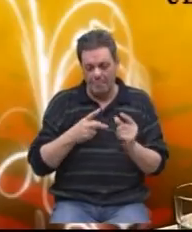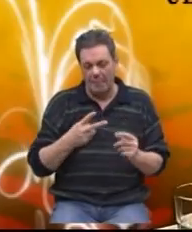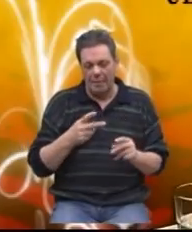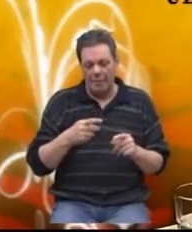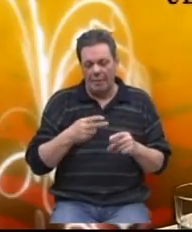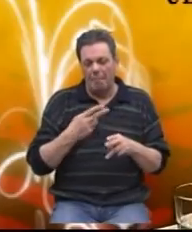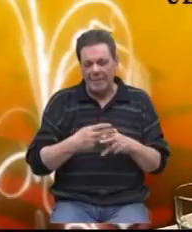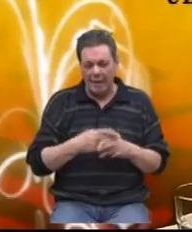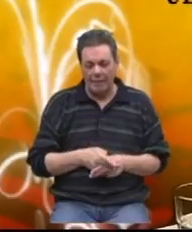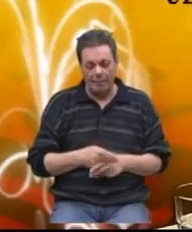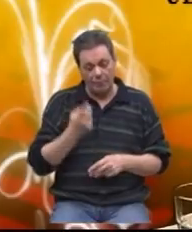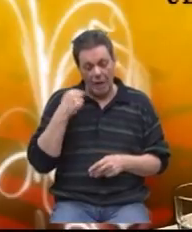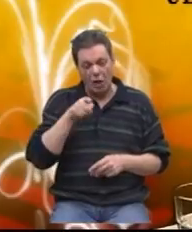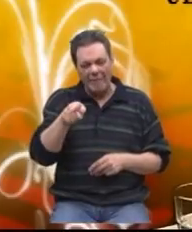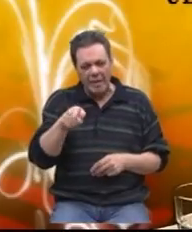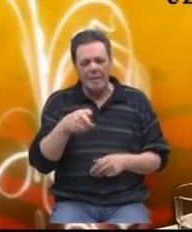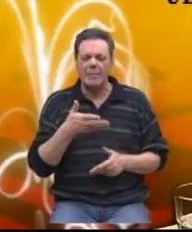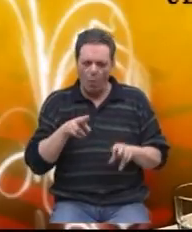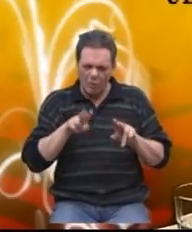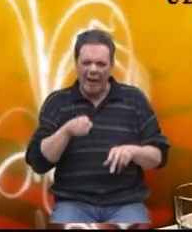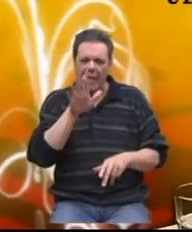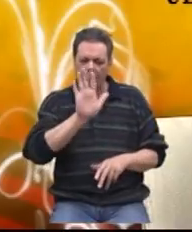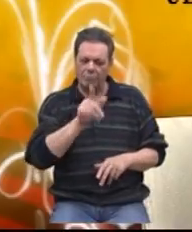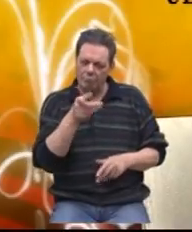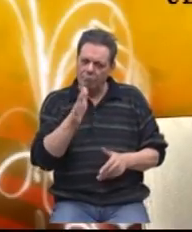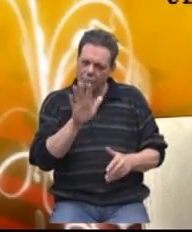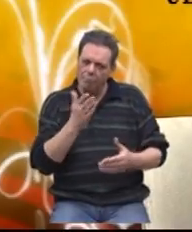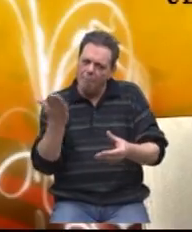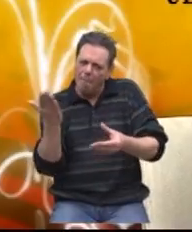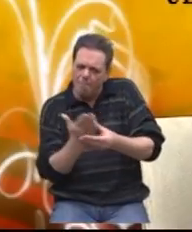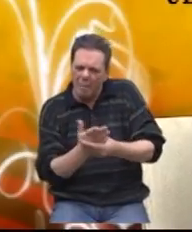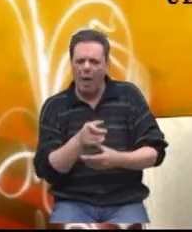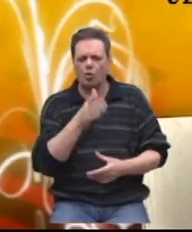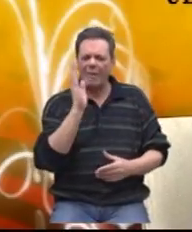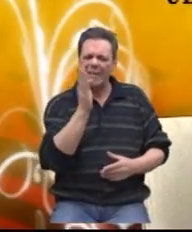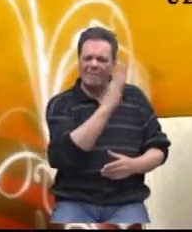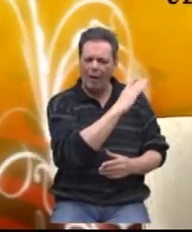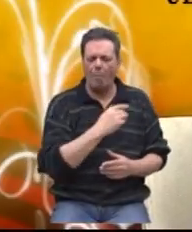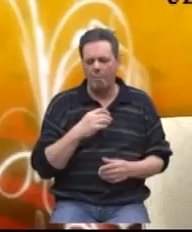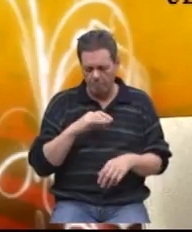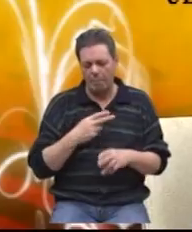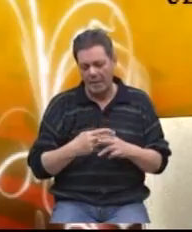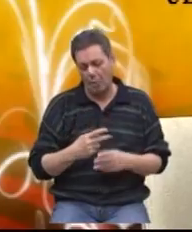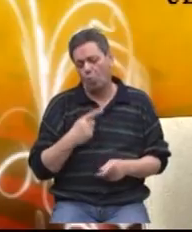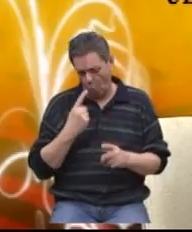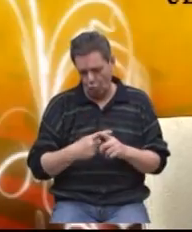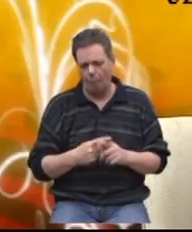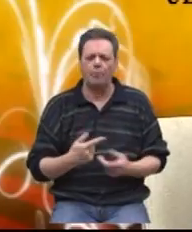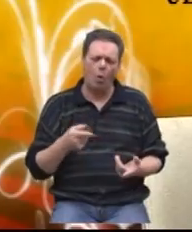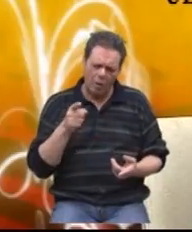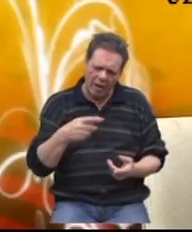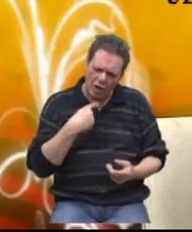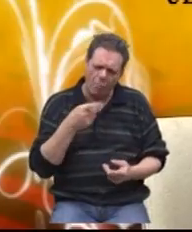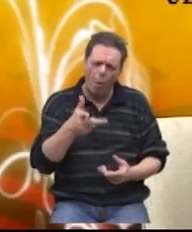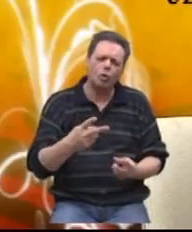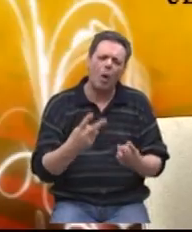se u stvari prilagođavate. Tako je. Uvijek se mi prilagođamo pacijentu. Da. Ono što je njemu najvažnije, da mu objasnimo neki... Kad